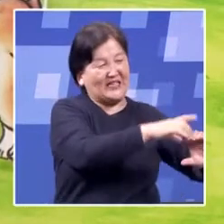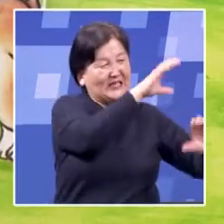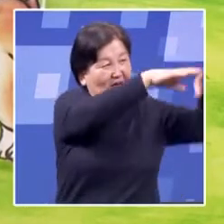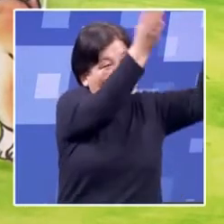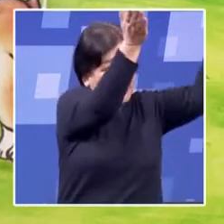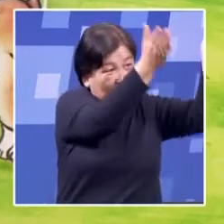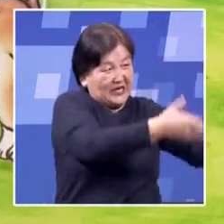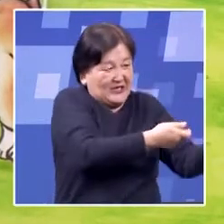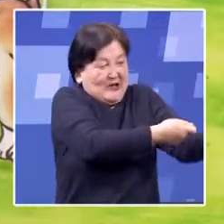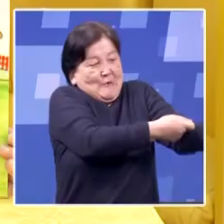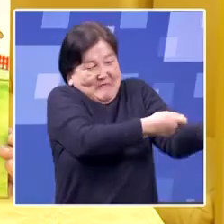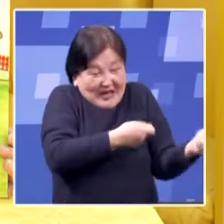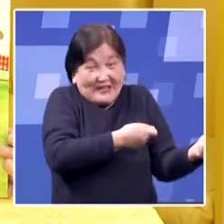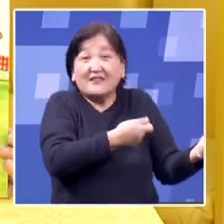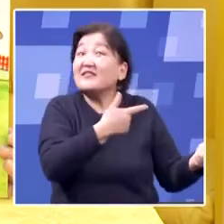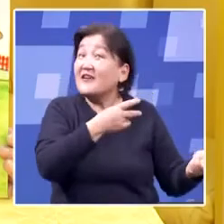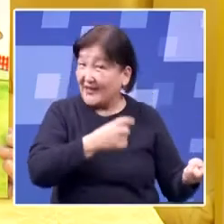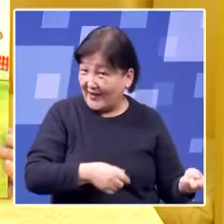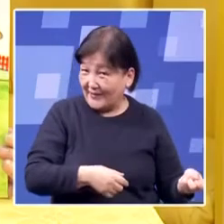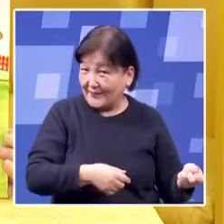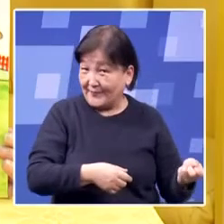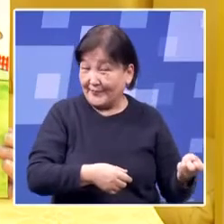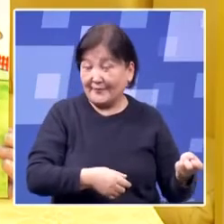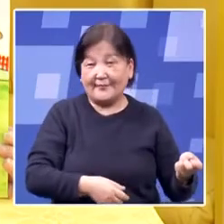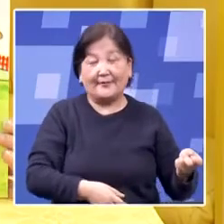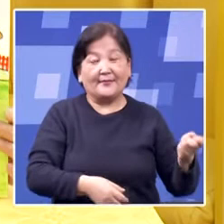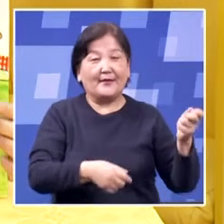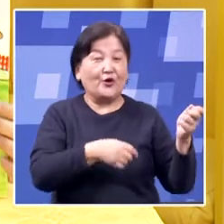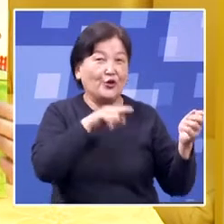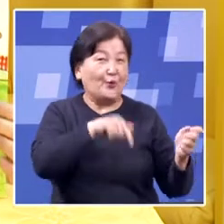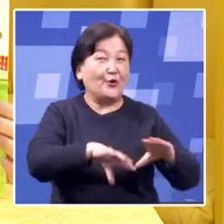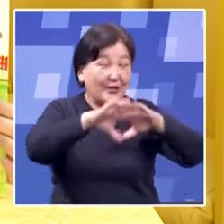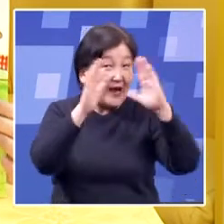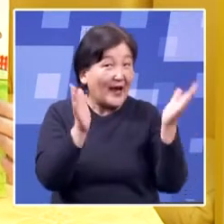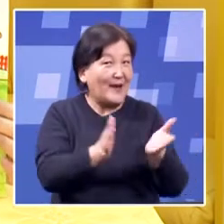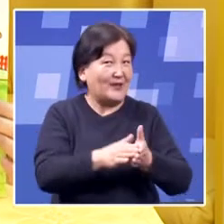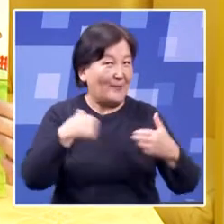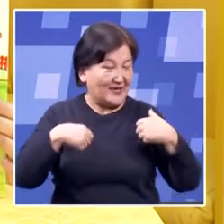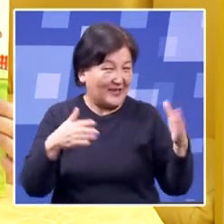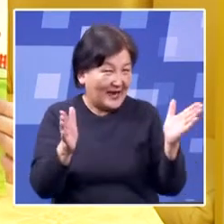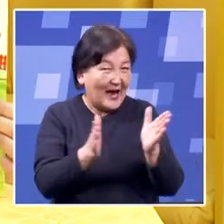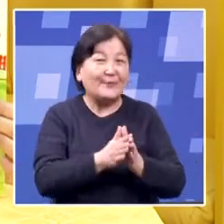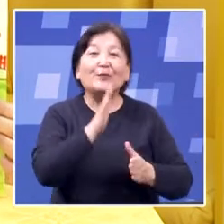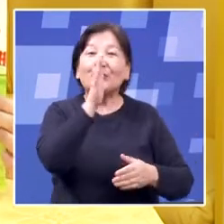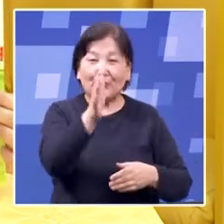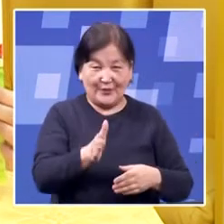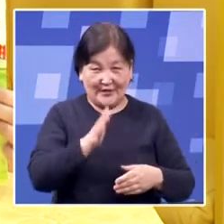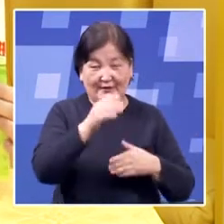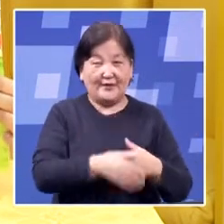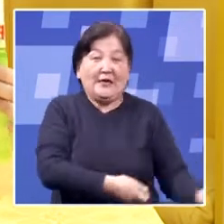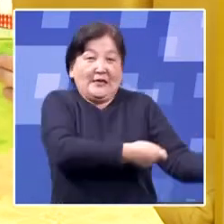өвгнөөс өвгөн манжингаас ам дараад бүгдээрээ хамтдаа татж гин. Одоо бүгдээрээ багштай хамт дахиад